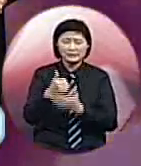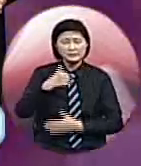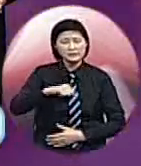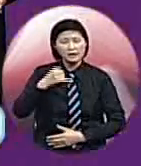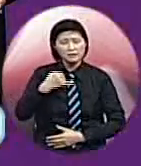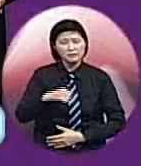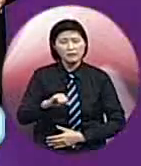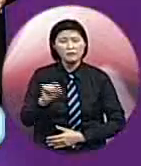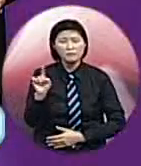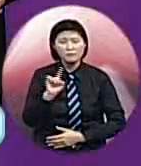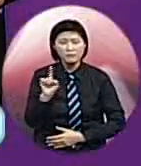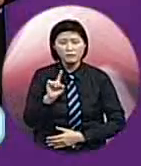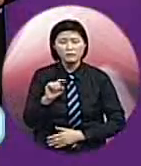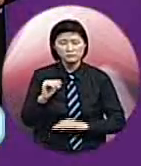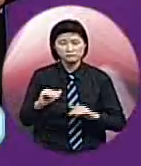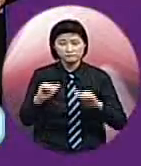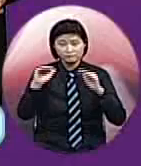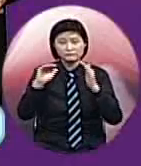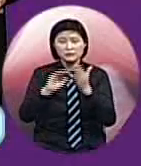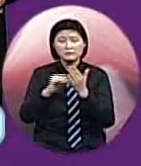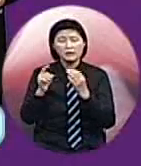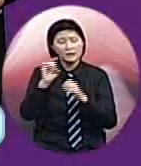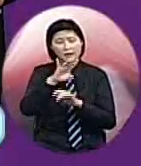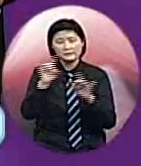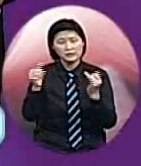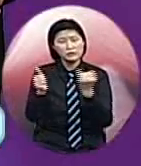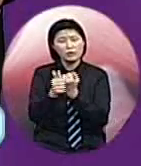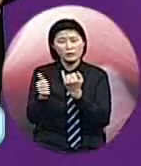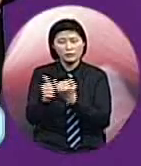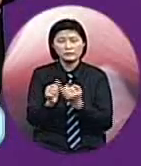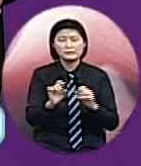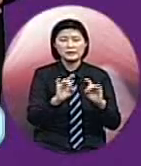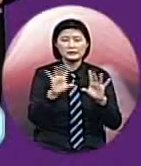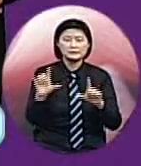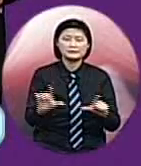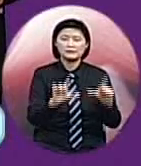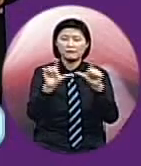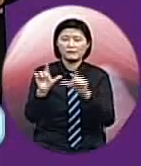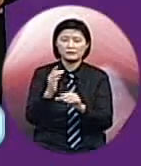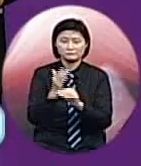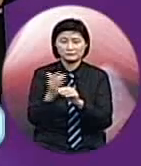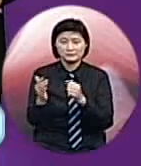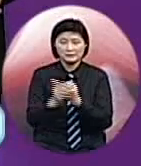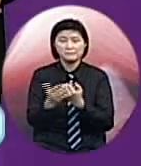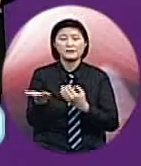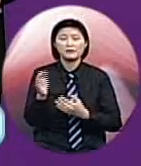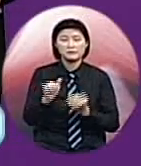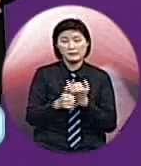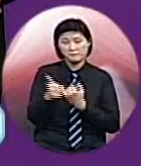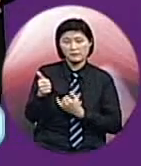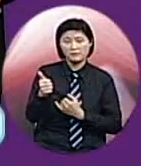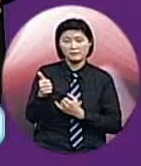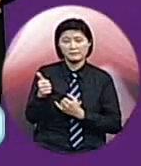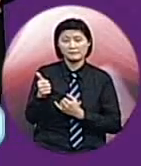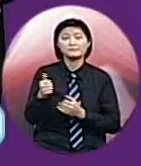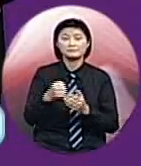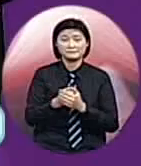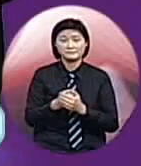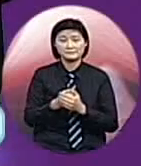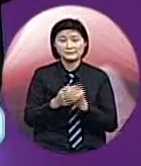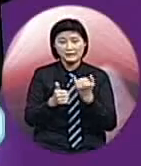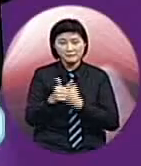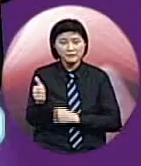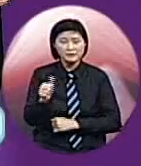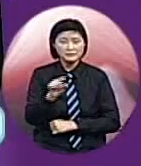그래도 또, 다 키워놓으면 또 자기 또 각자 결혼해서 자기 생활을 해야 되니까. 그럼요, 예. 그런데 남편 자랑 그